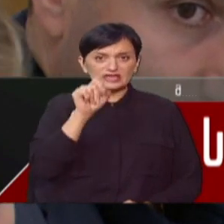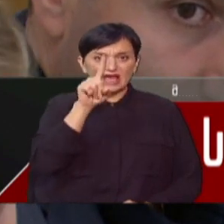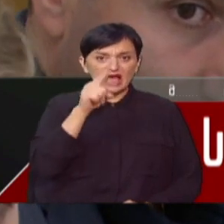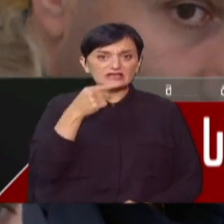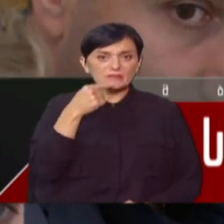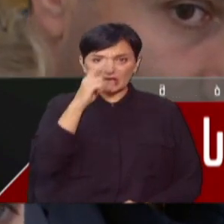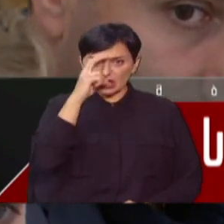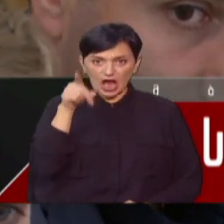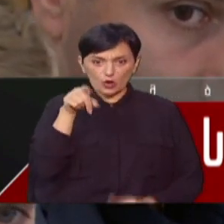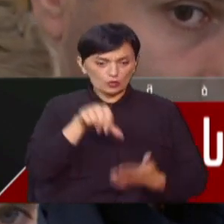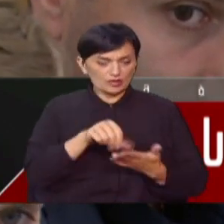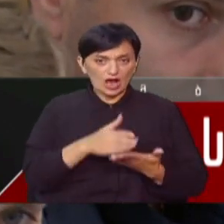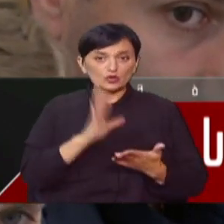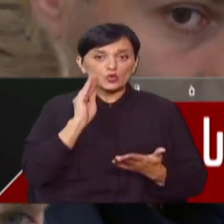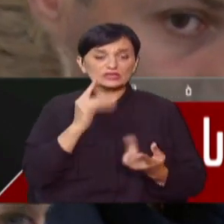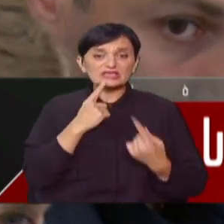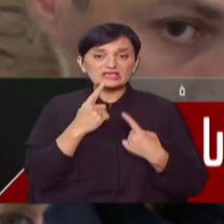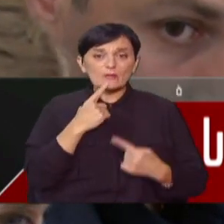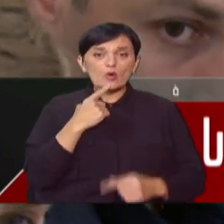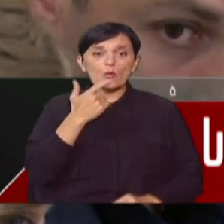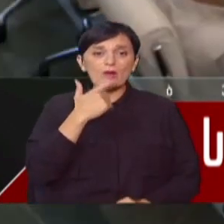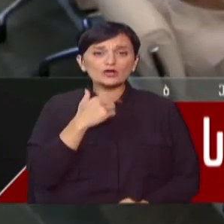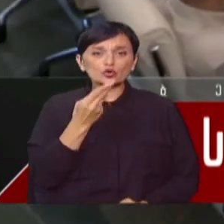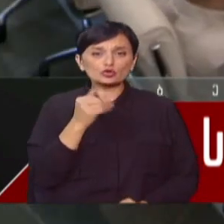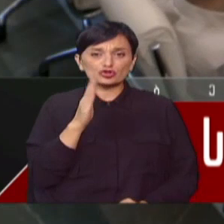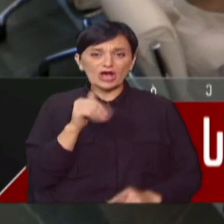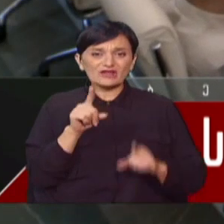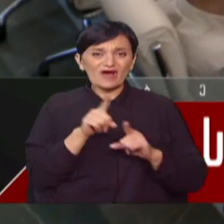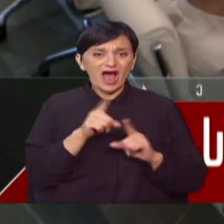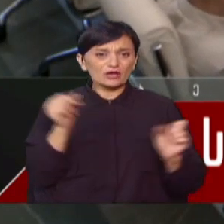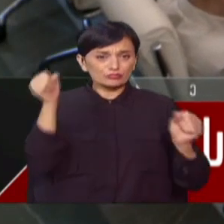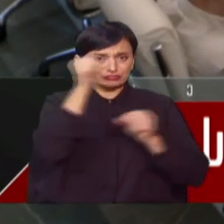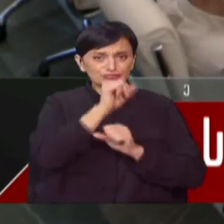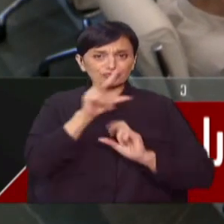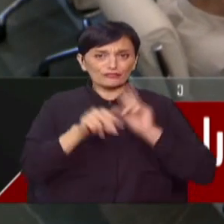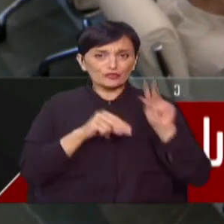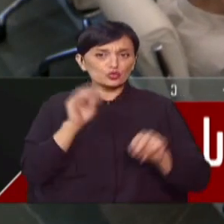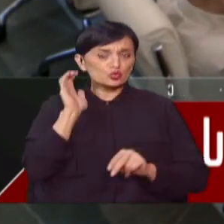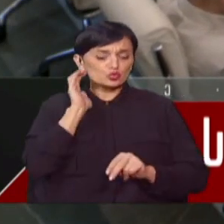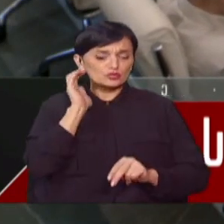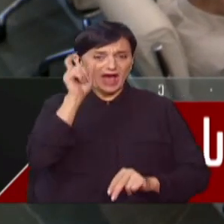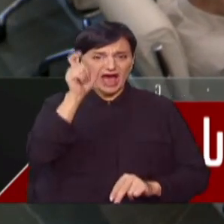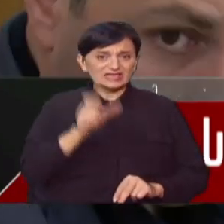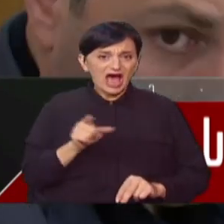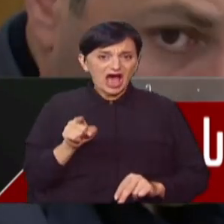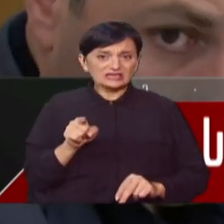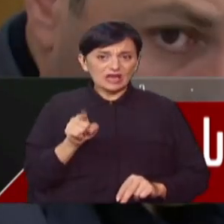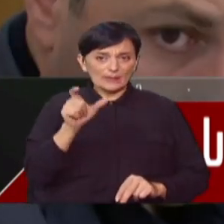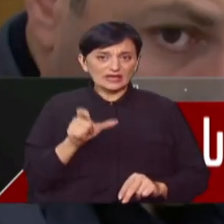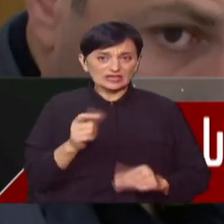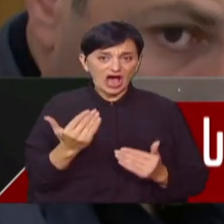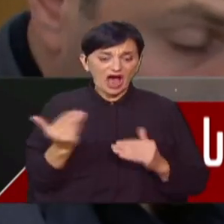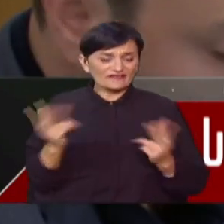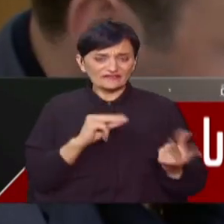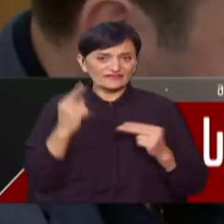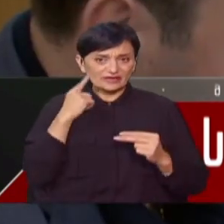წელია ხელისუფლებაში არის, როდესაც საუბარი იყო მონიტორინგის სისტემებზე. უნდა უსმენდეთ იმ ადამიანის გან, რომელიც ახლაც